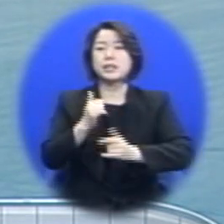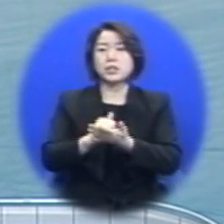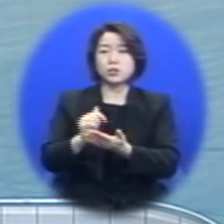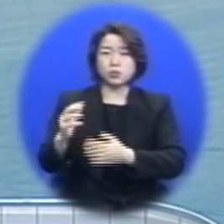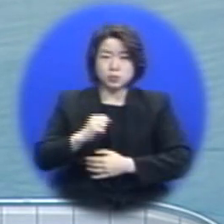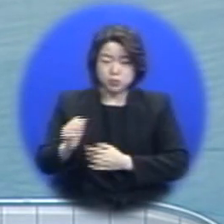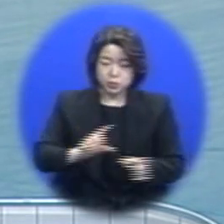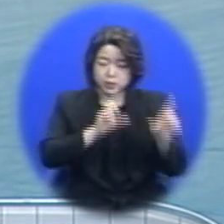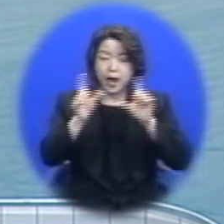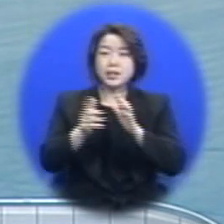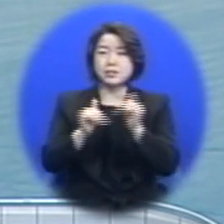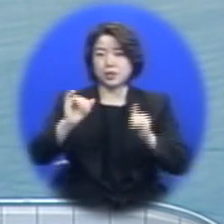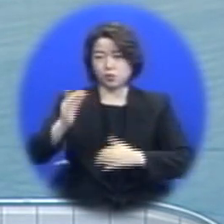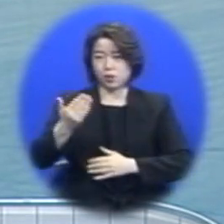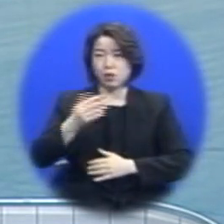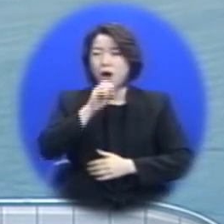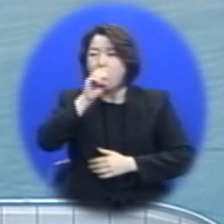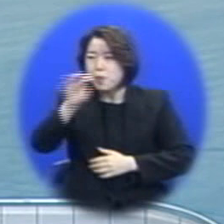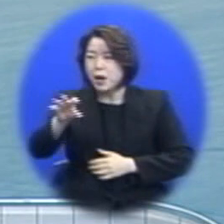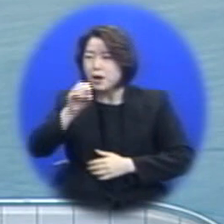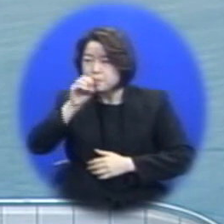되었어.